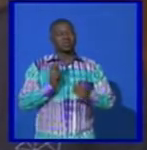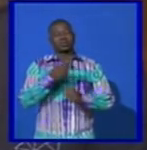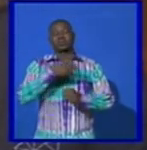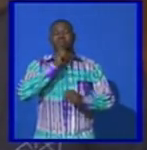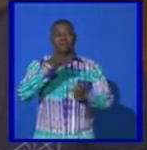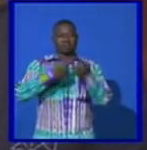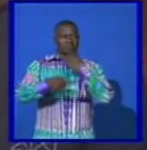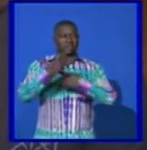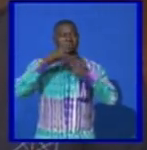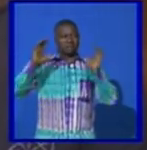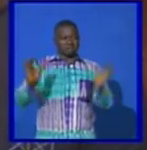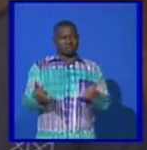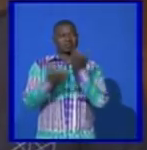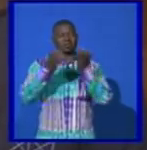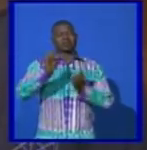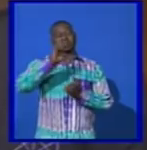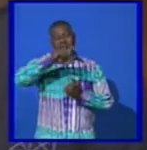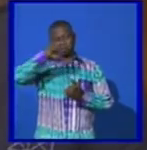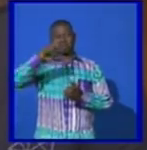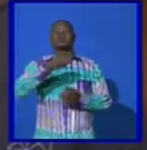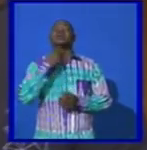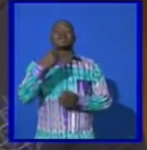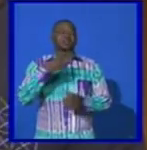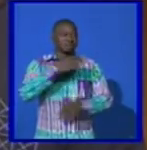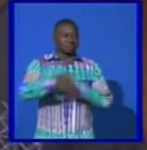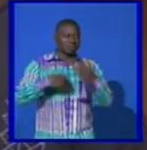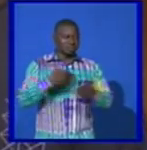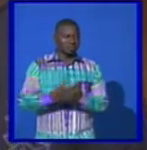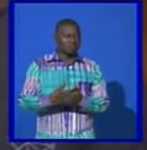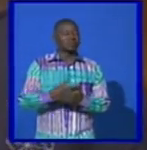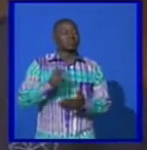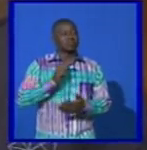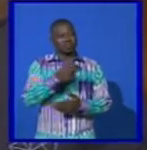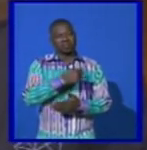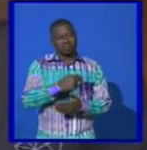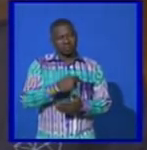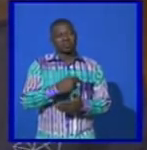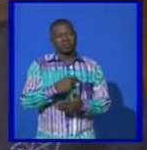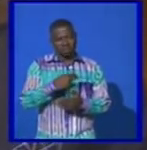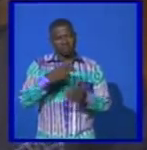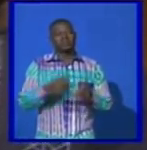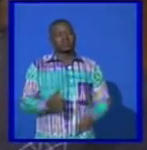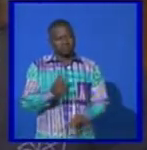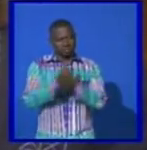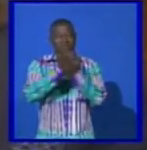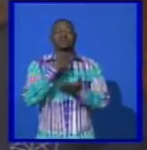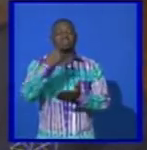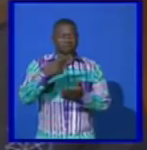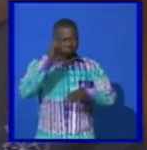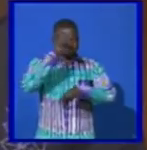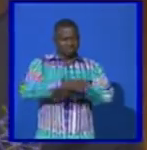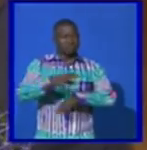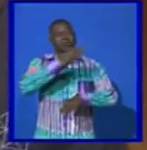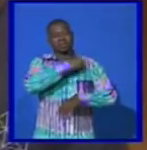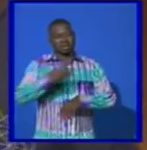les encourager et les exprimer toute notre admiration. Il a dit que le conseil municipal de la ville de Ouagadougou est